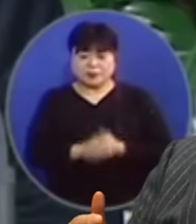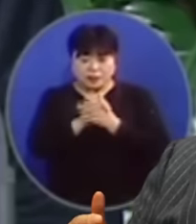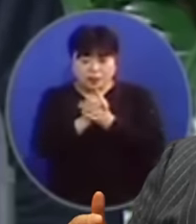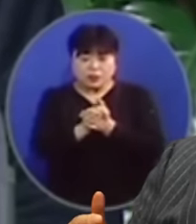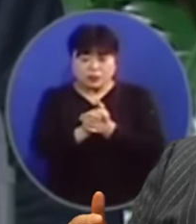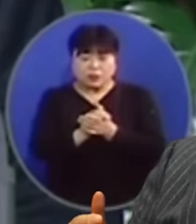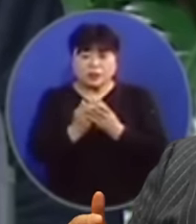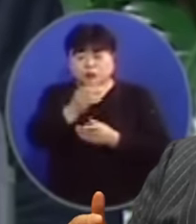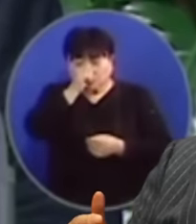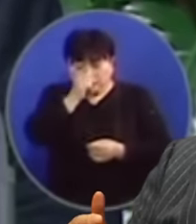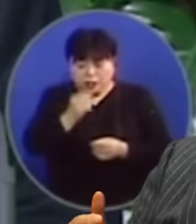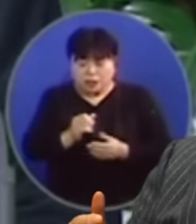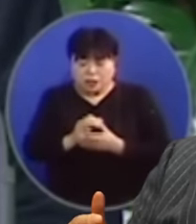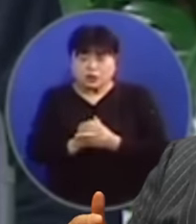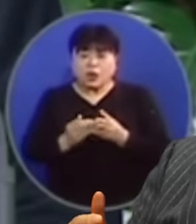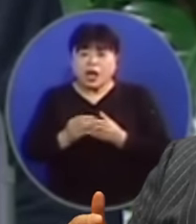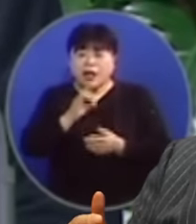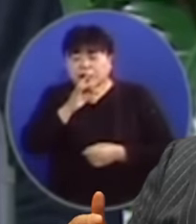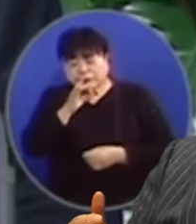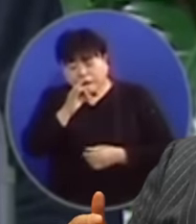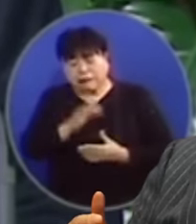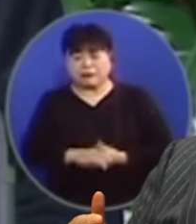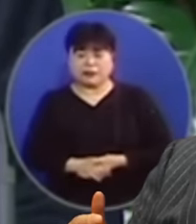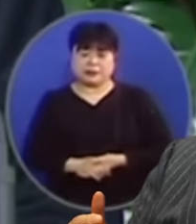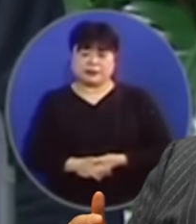기도가 나오면 좋은데 기도가 안 나옵니다.